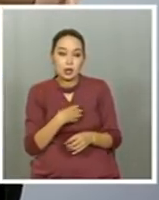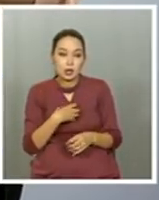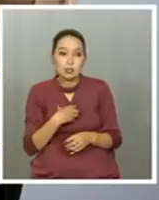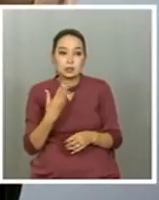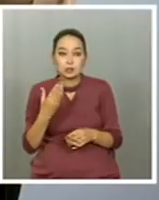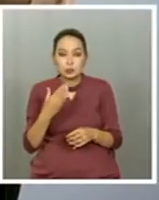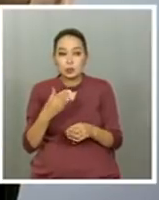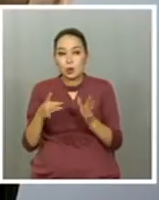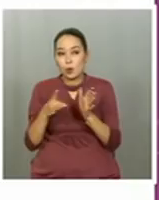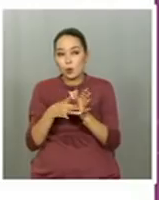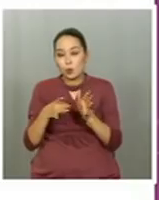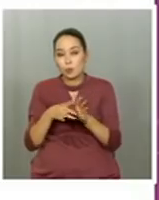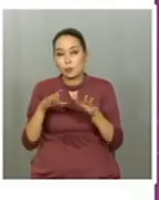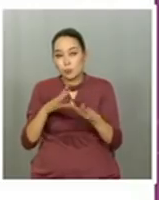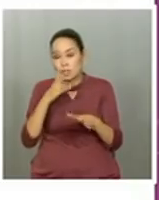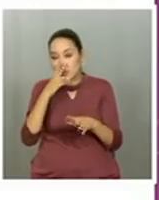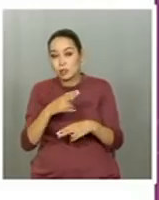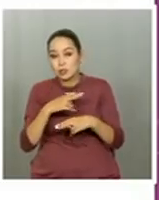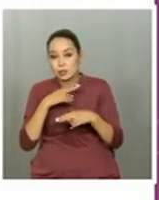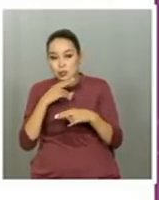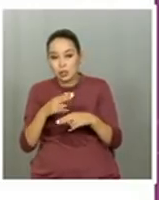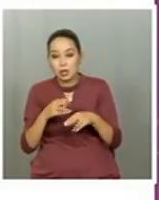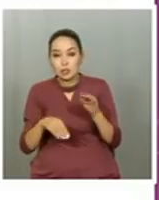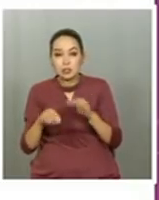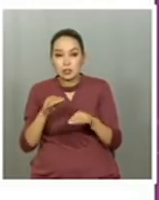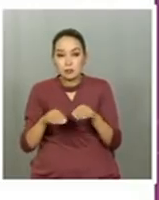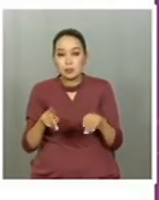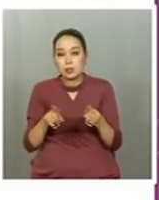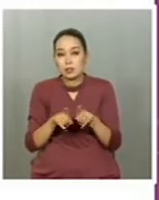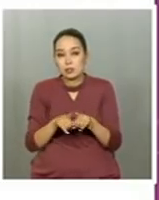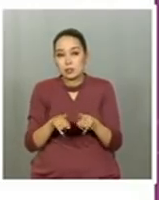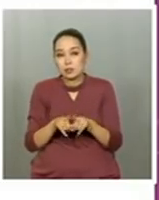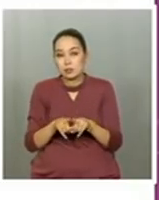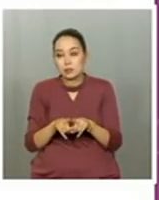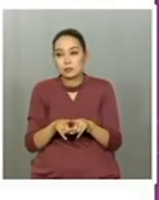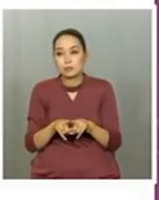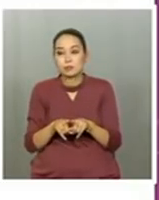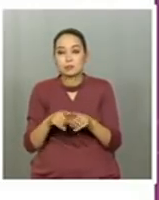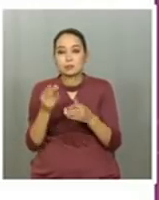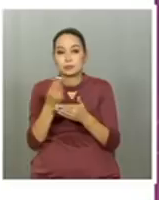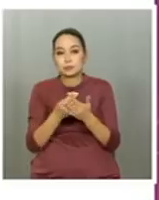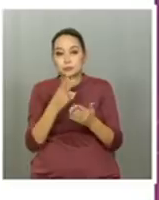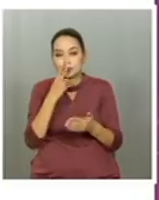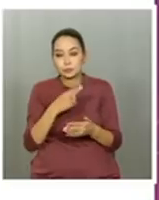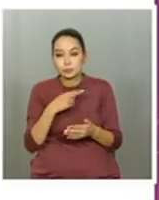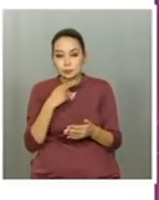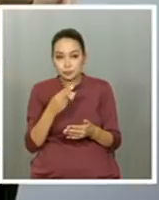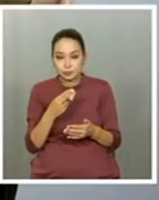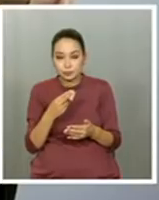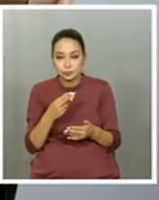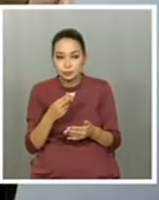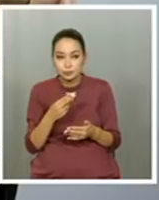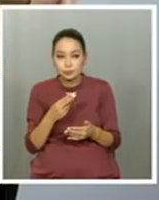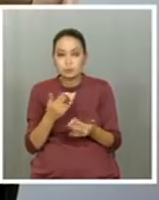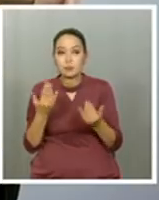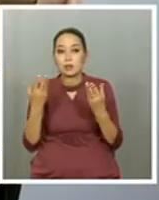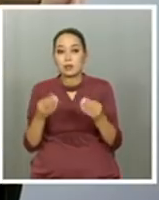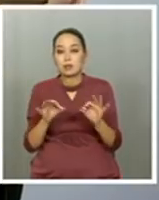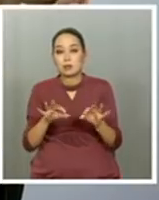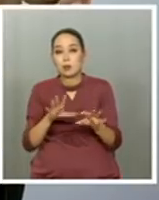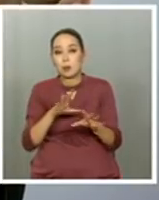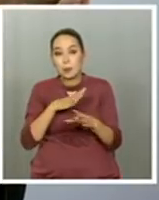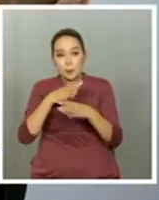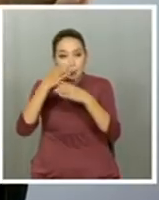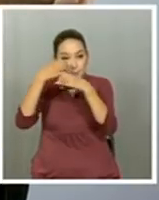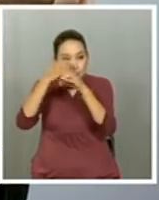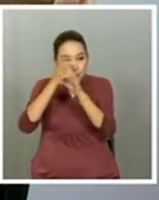оптикалық сұлбасына назар аударатын болсақ, мына бір суретке қараңыздар. Біз жаңа айтып өттік, микроскоп